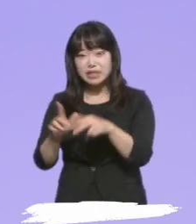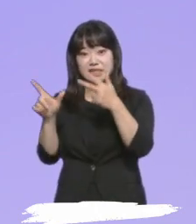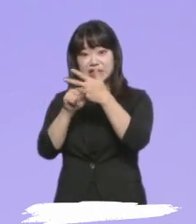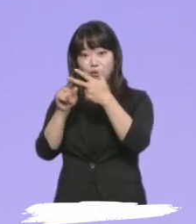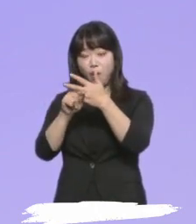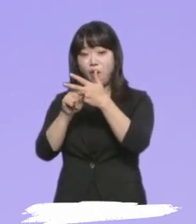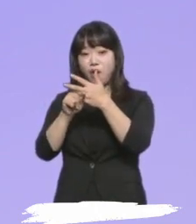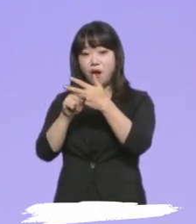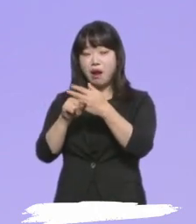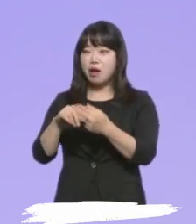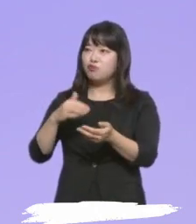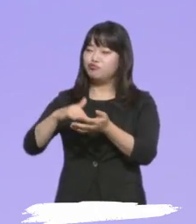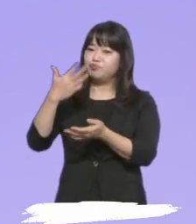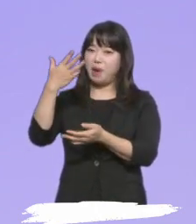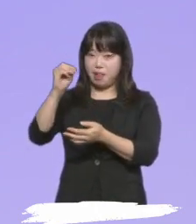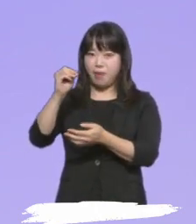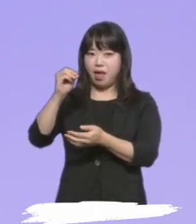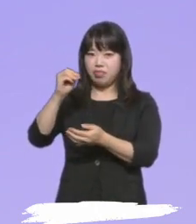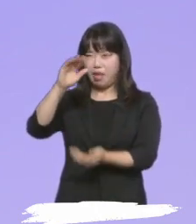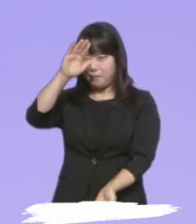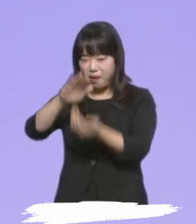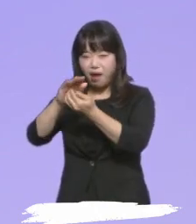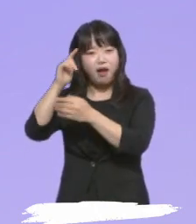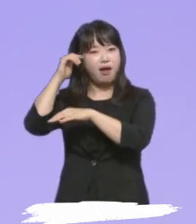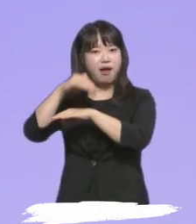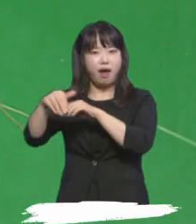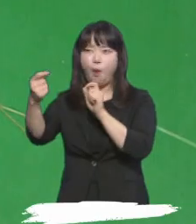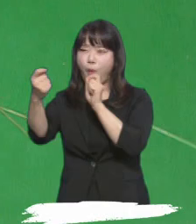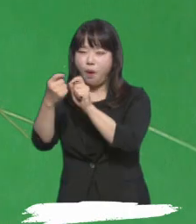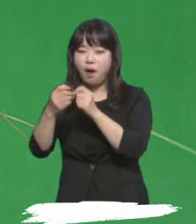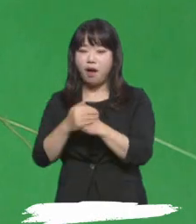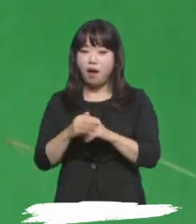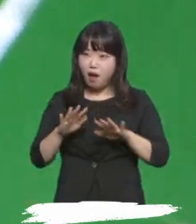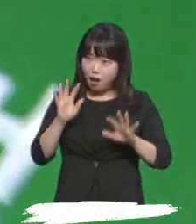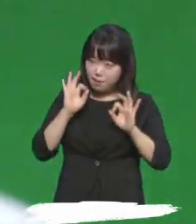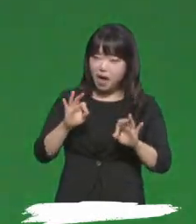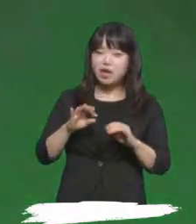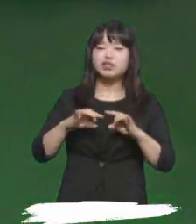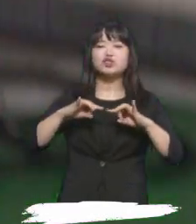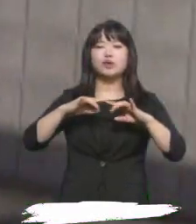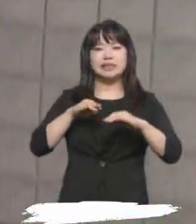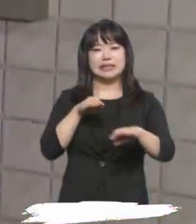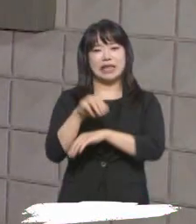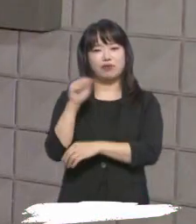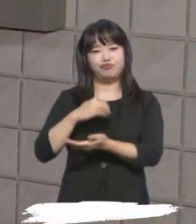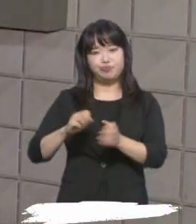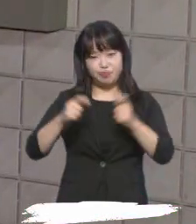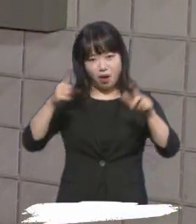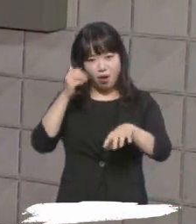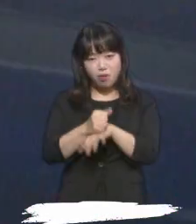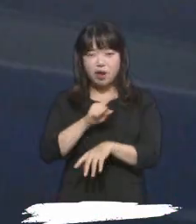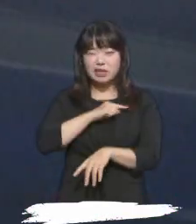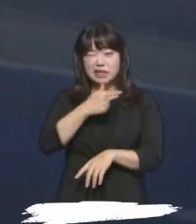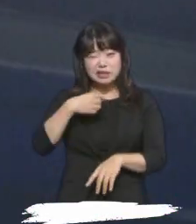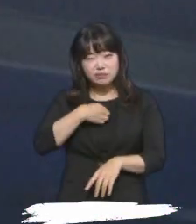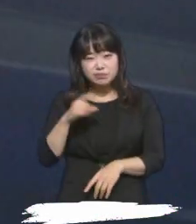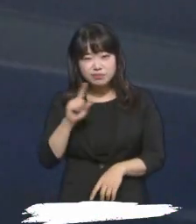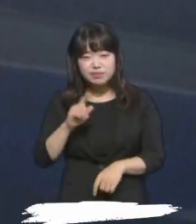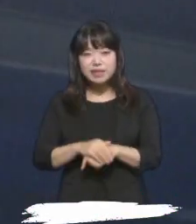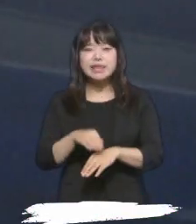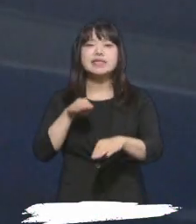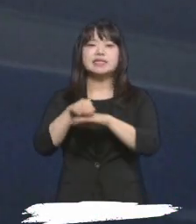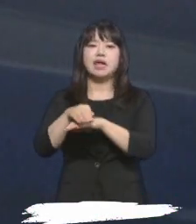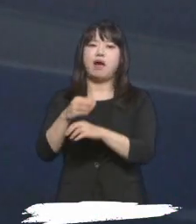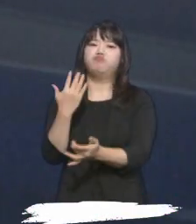기준으로 8만 대 돌파를 눈앞에 두고 있습니다. 이렇게 전기차가 늘면서 가장 걱정되는 건 바로